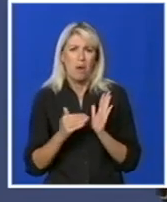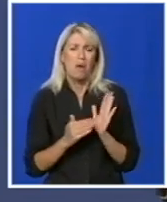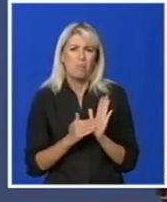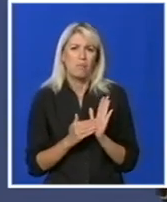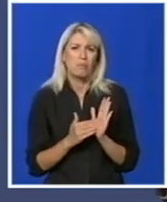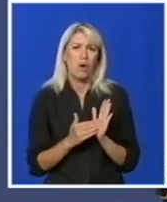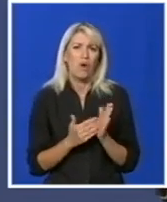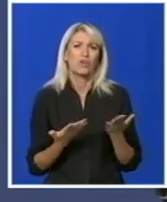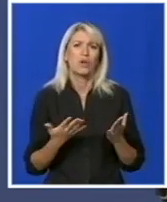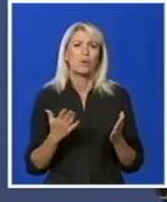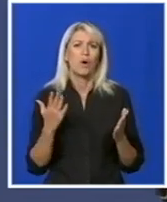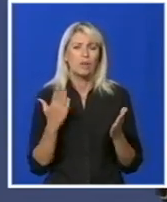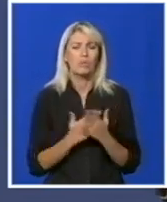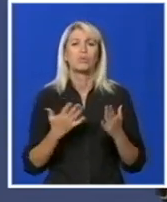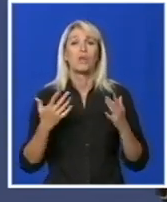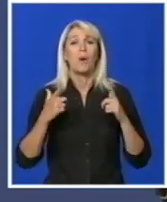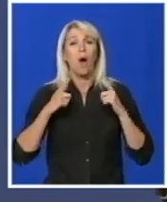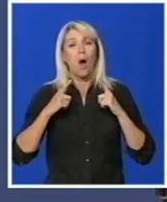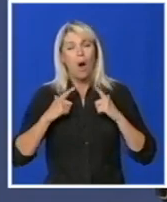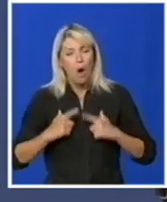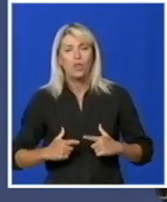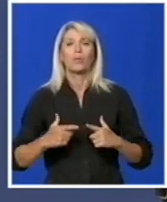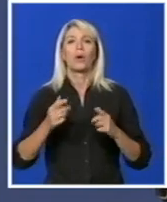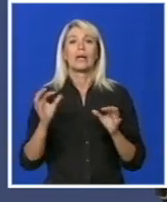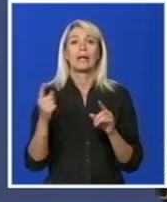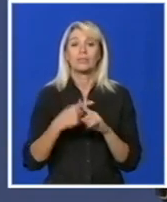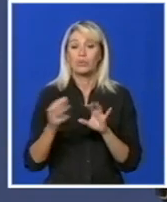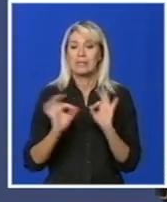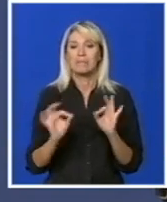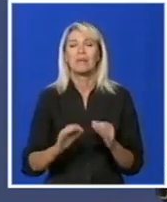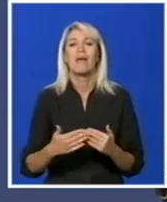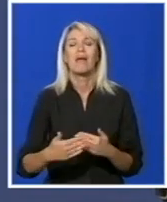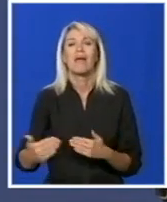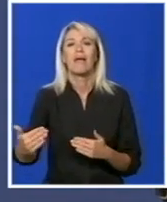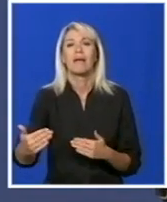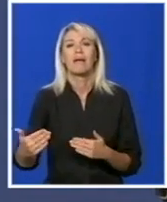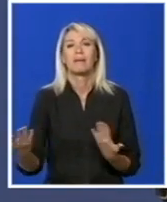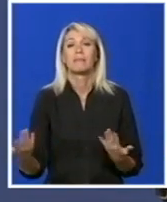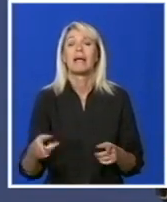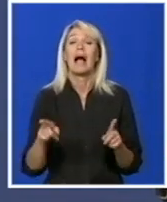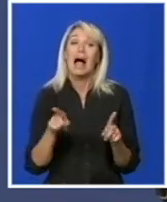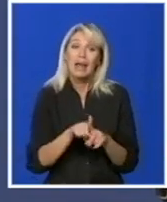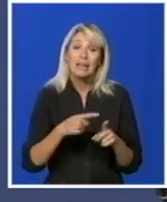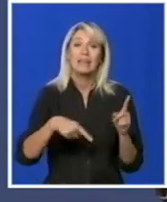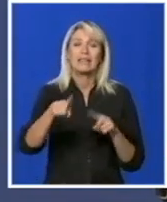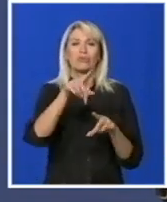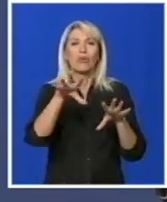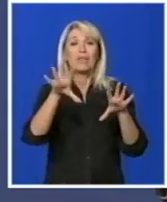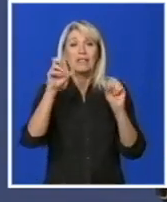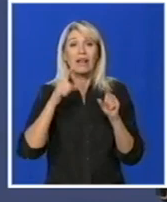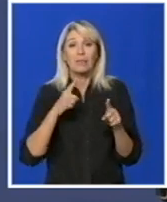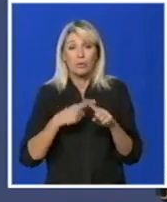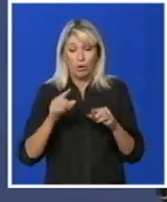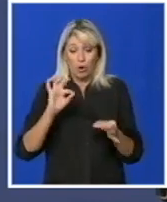što kažu, psihofizički pripremljeni, ali da s jedne strane shvatimo da time dajemo doprinos da se izdrži